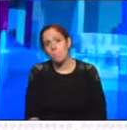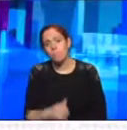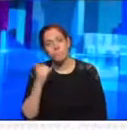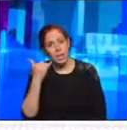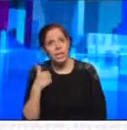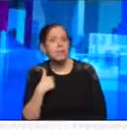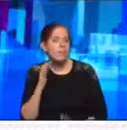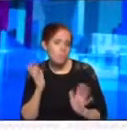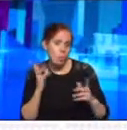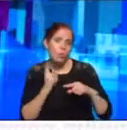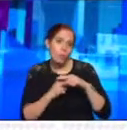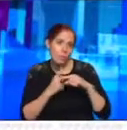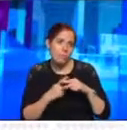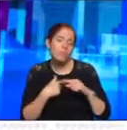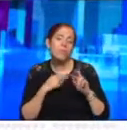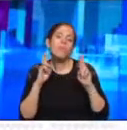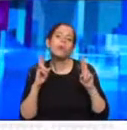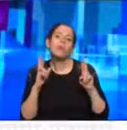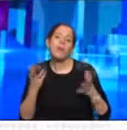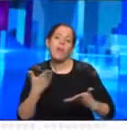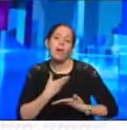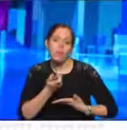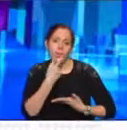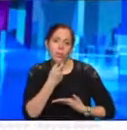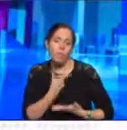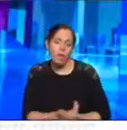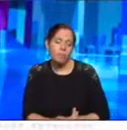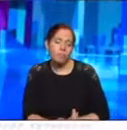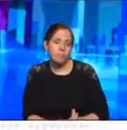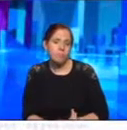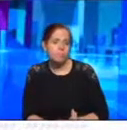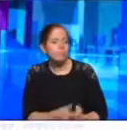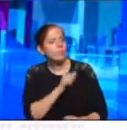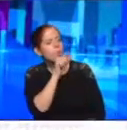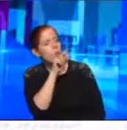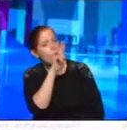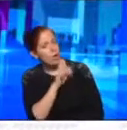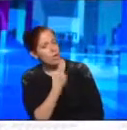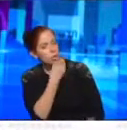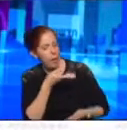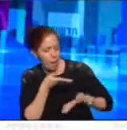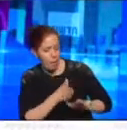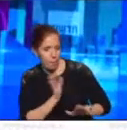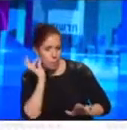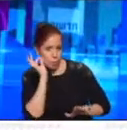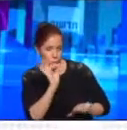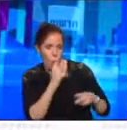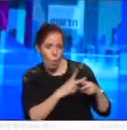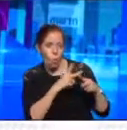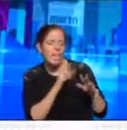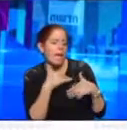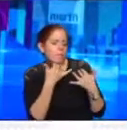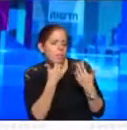כן, אני מאוד אופטימית ואני מאוד מקווה לקבל את התרופה. אורן, שתי בנותיך חולות, איך מסבירים להן